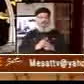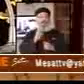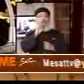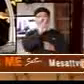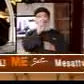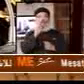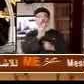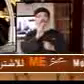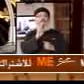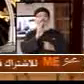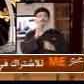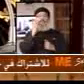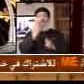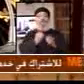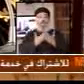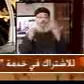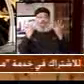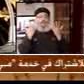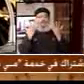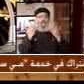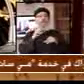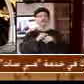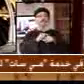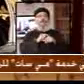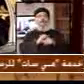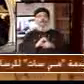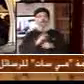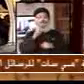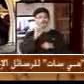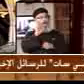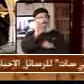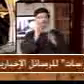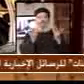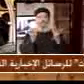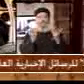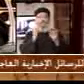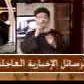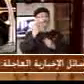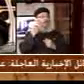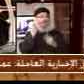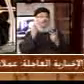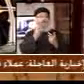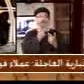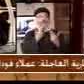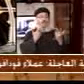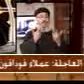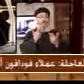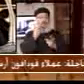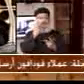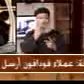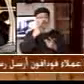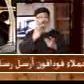السؤال بيكشف الإنسان، وياك إيه؟ وياك قد إيه؟ هل تقدر